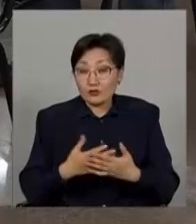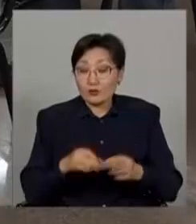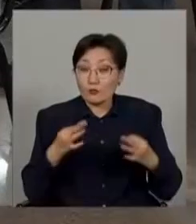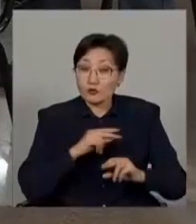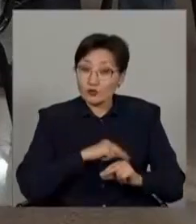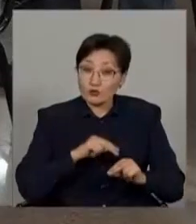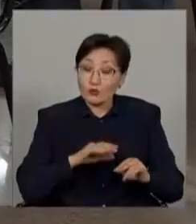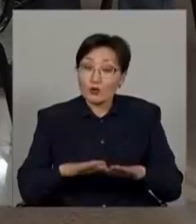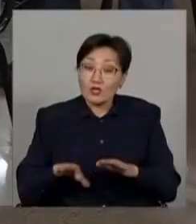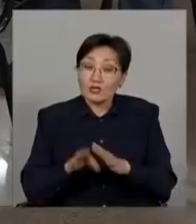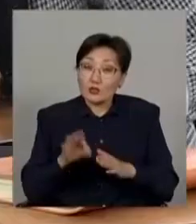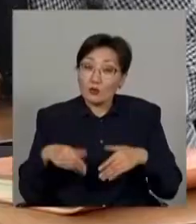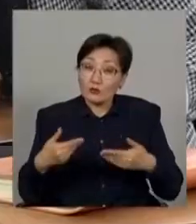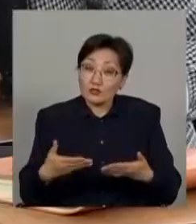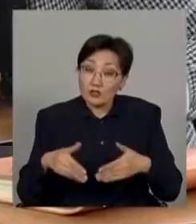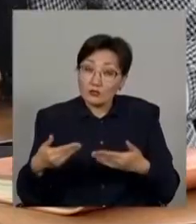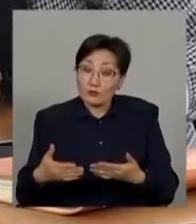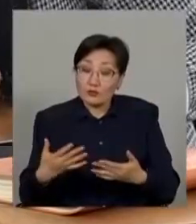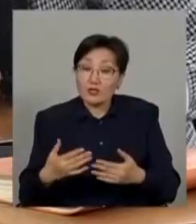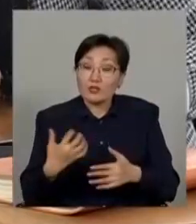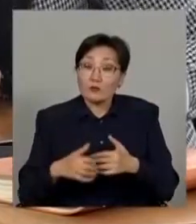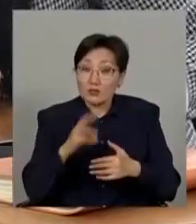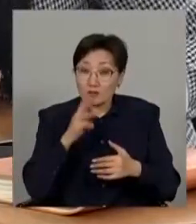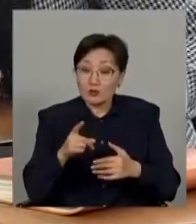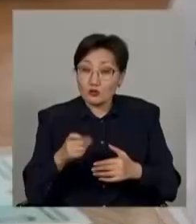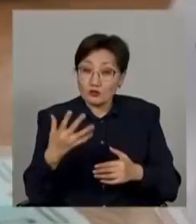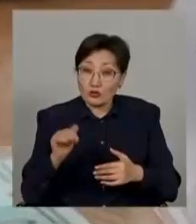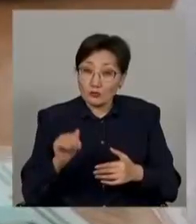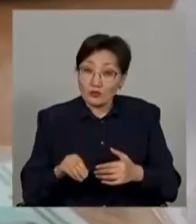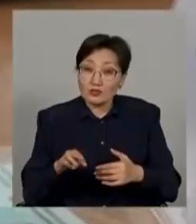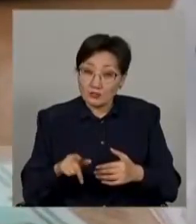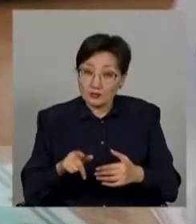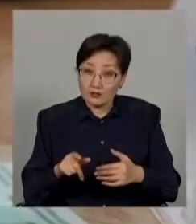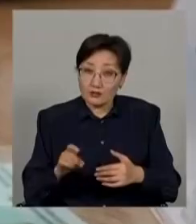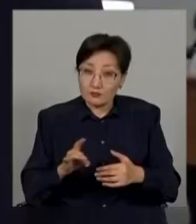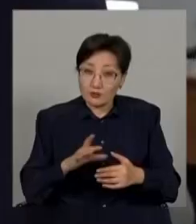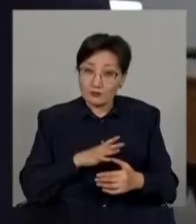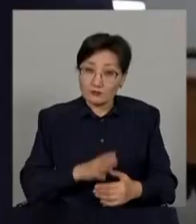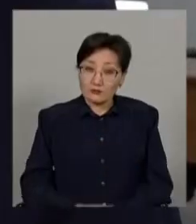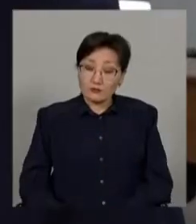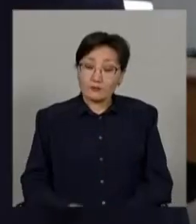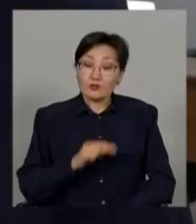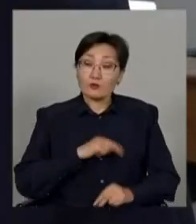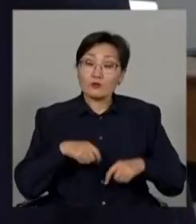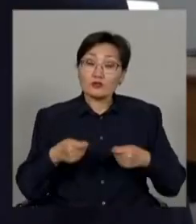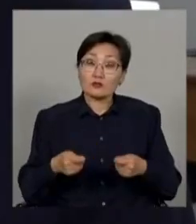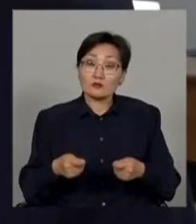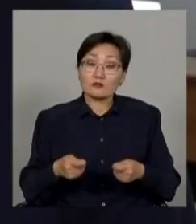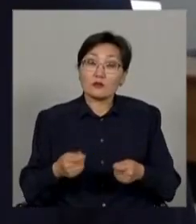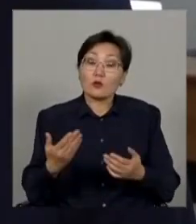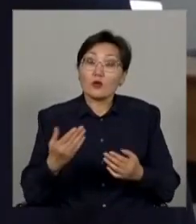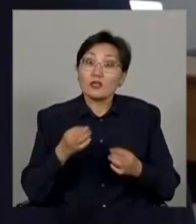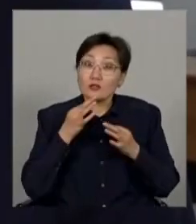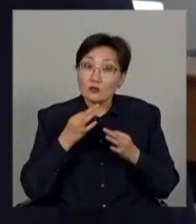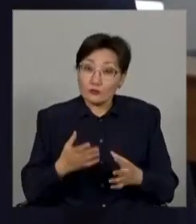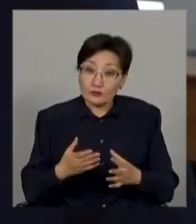орны таңдауға берілді. Ал ұсынылған орташа жалақы 150 мың теңге көлемінде. Жұмыс берушілер мүдделі болып отыр. Олай